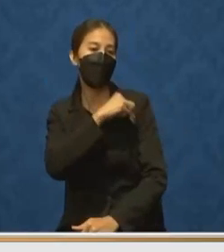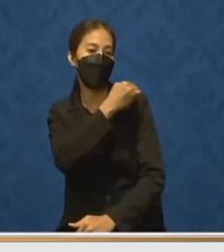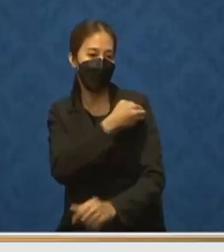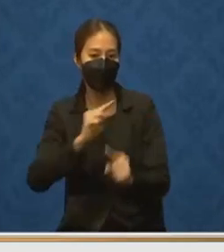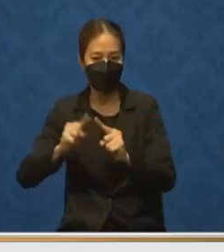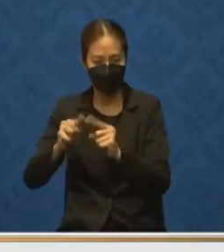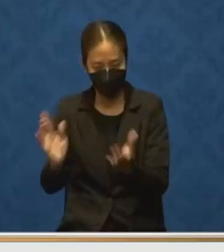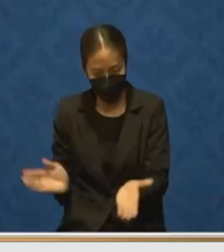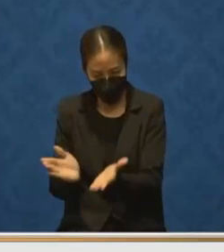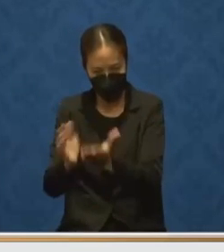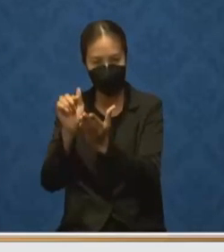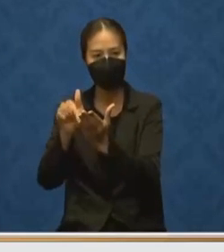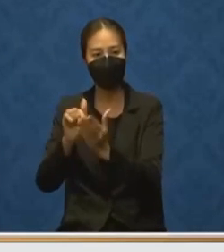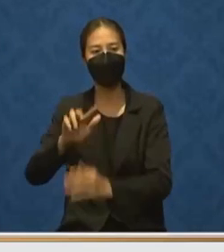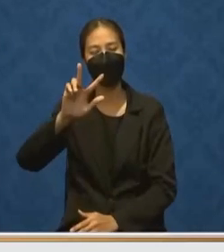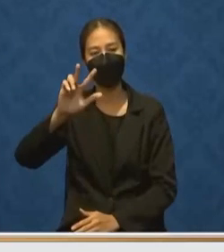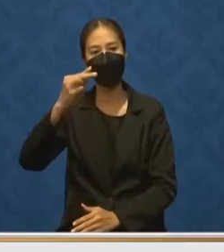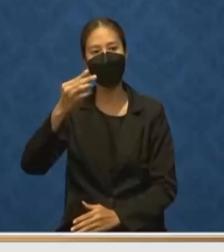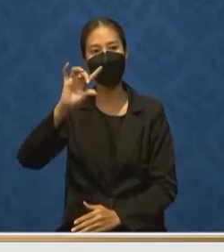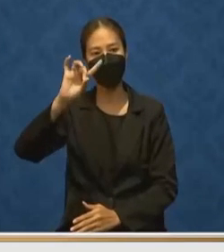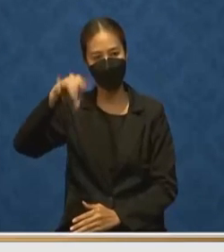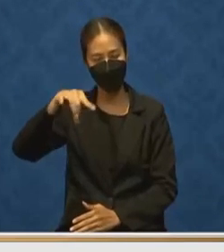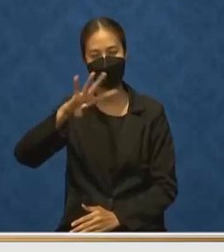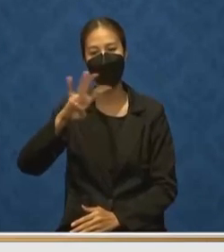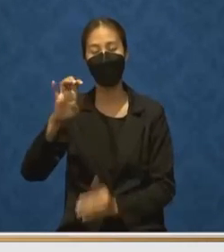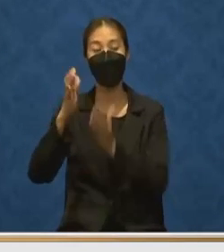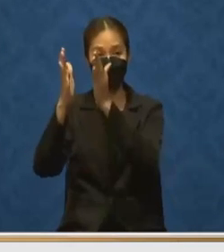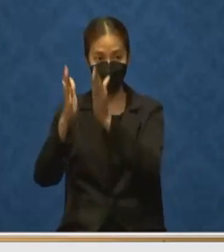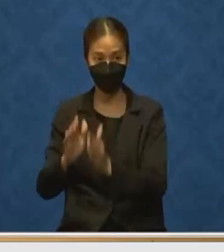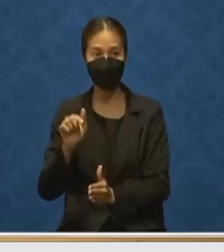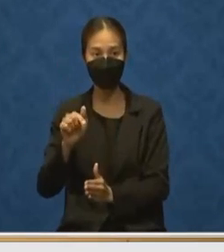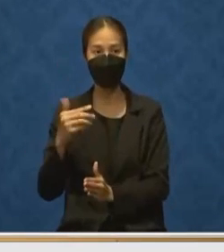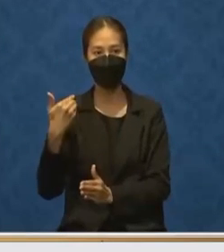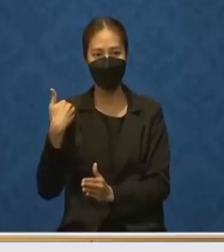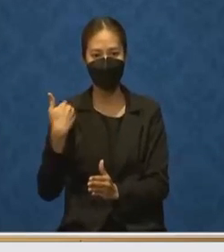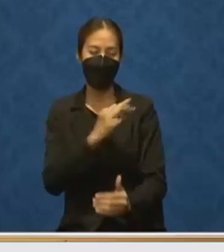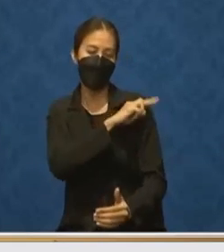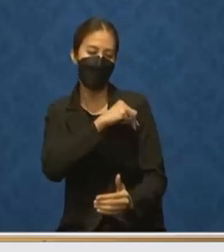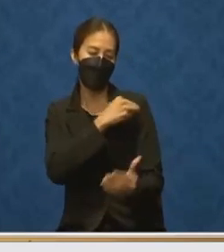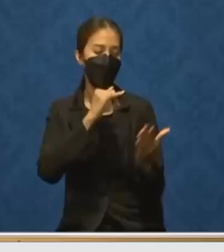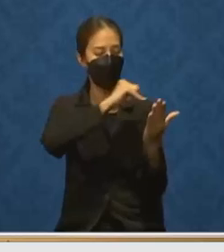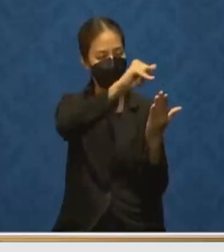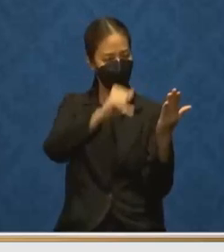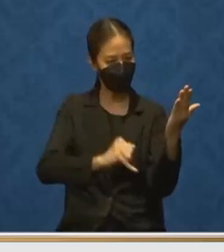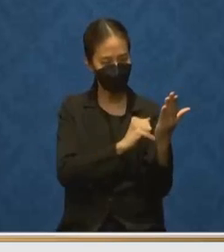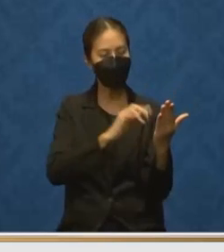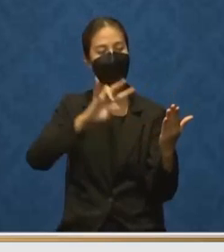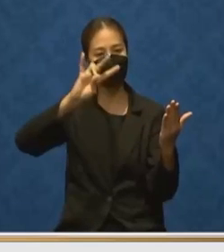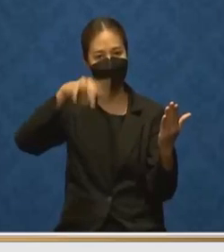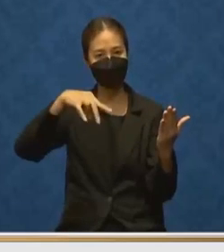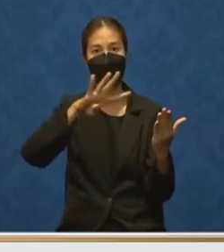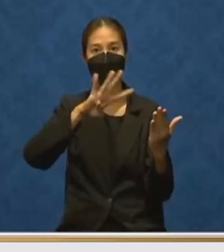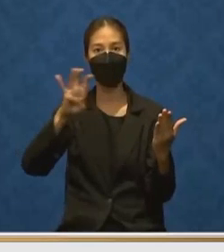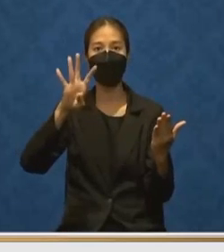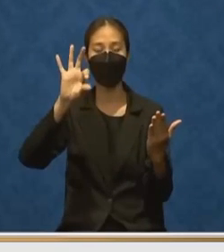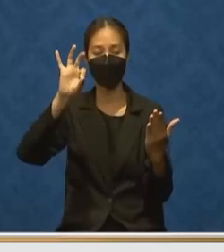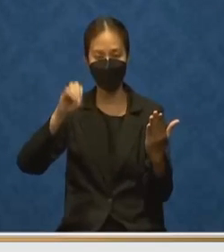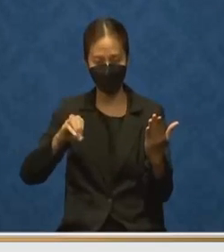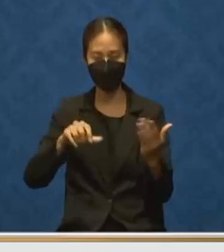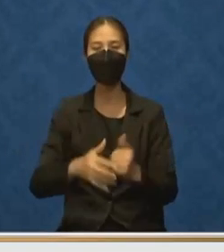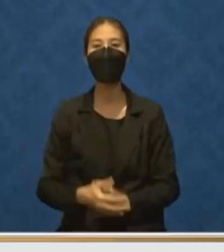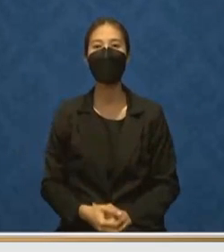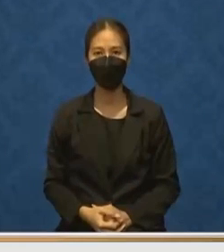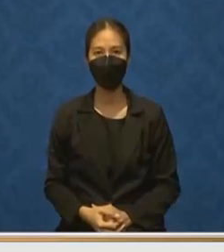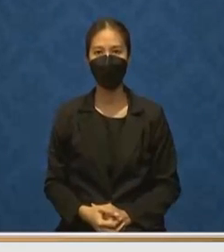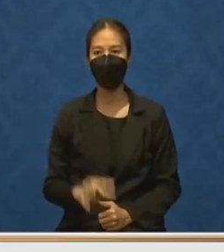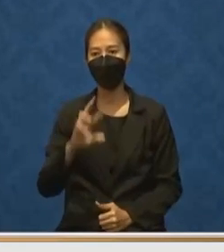กว่า 38,400 คนและกระจายแพทย์ไปสู่ชนบทไม่น้อยกว่า 7,490 คนพัฒน